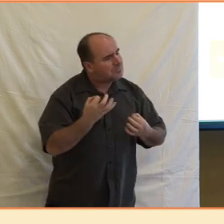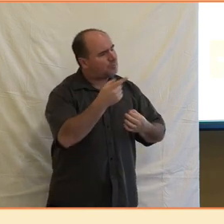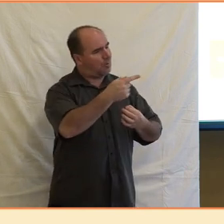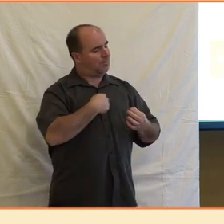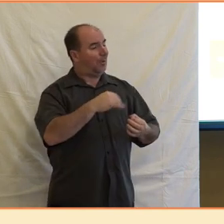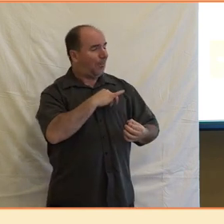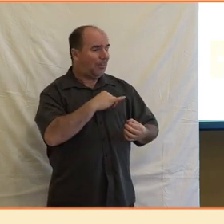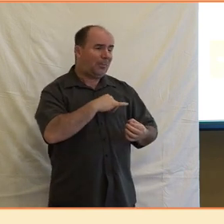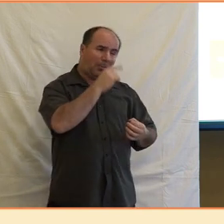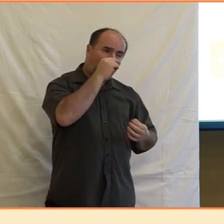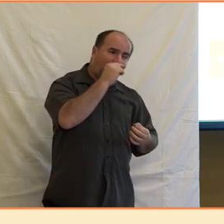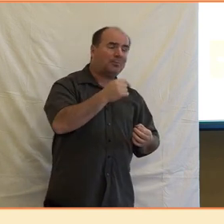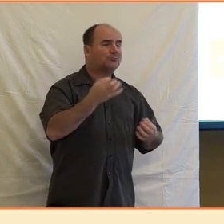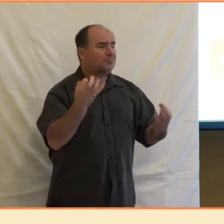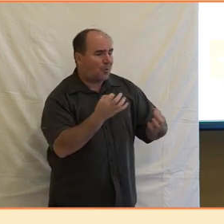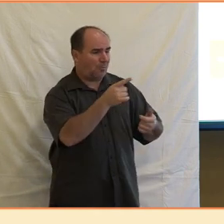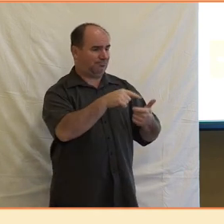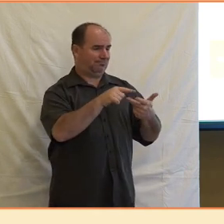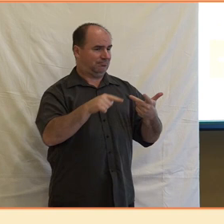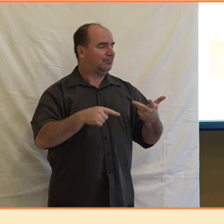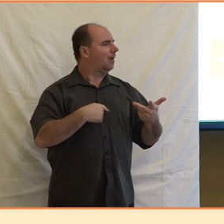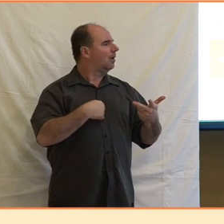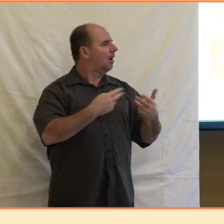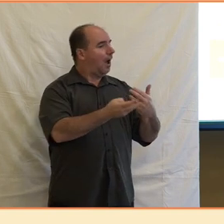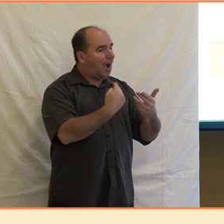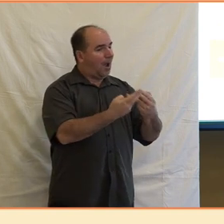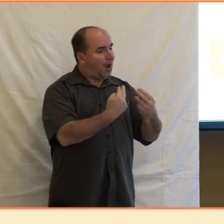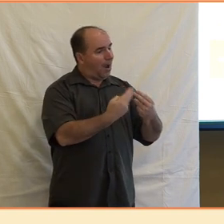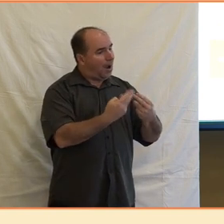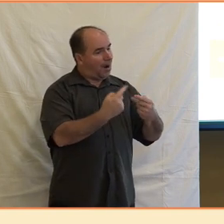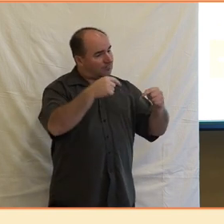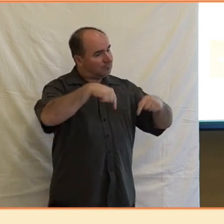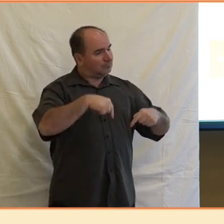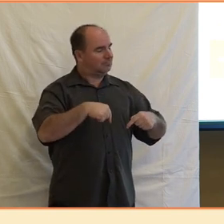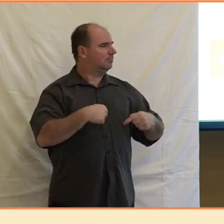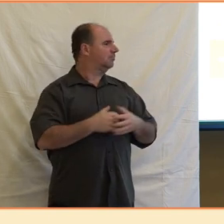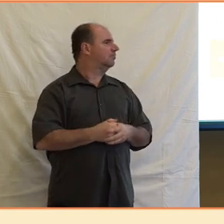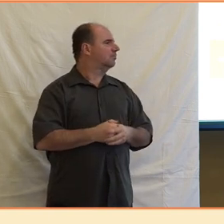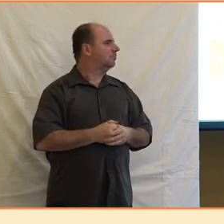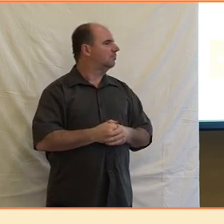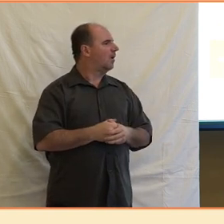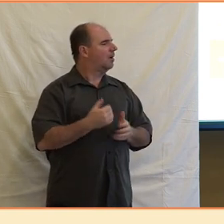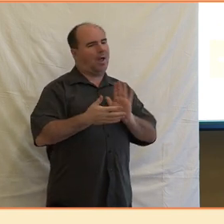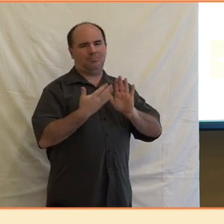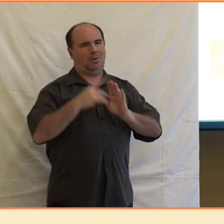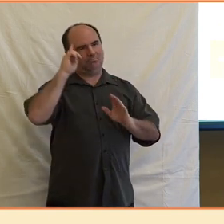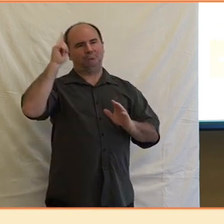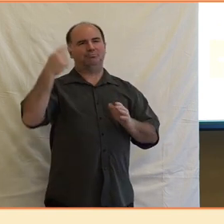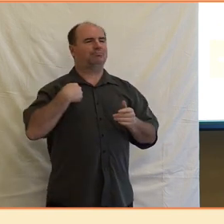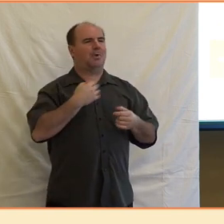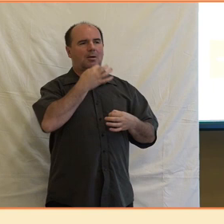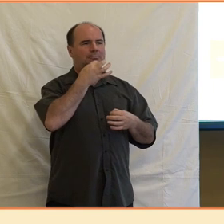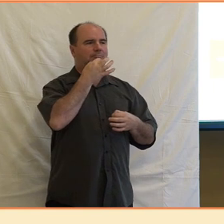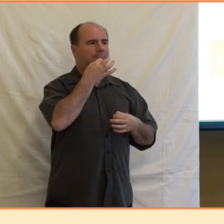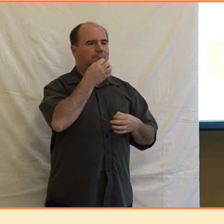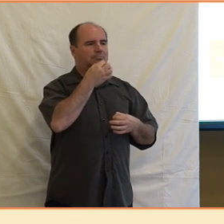kontroly nad tím, jak se mu bude zobrazovat tento obsah. Protože vy přímo řeknete,